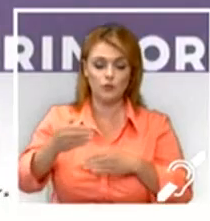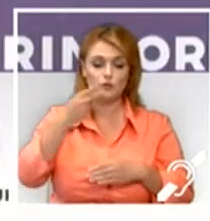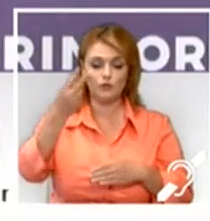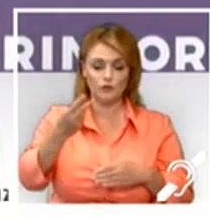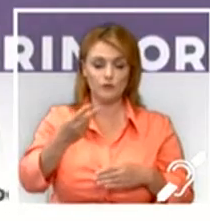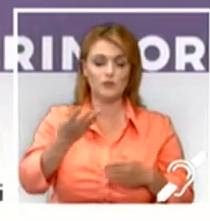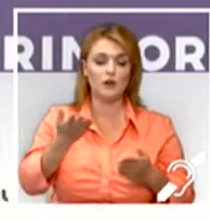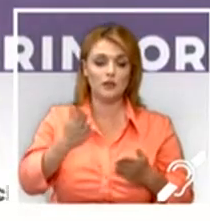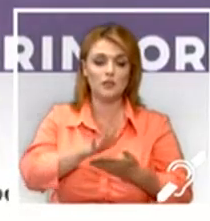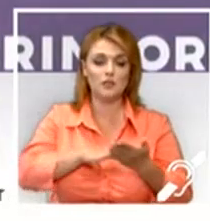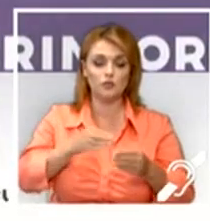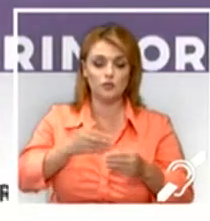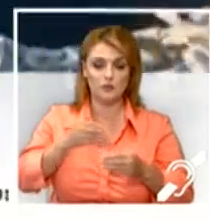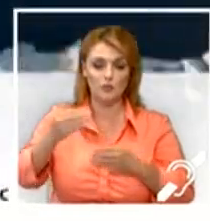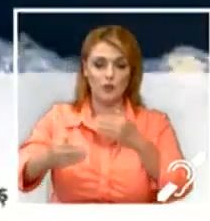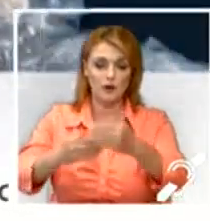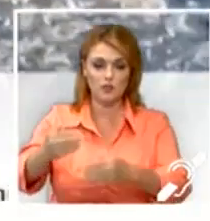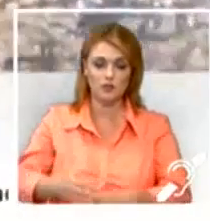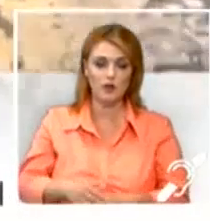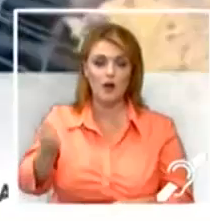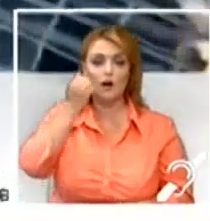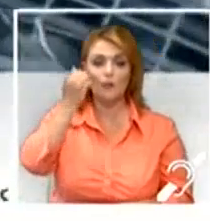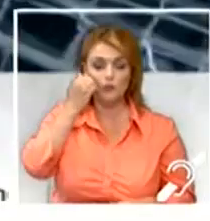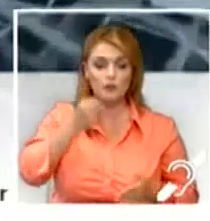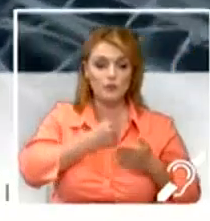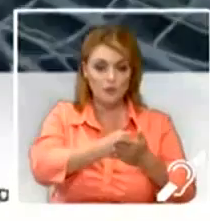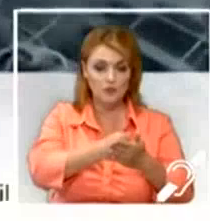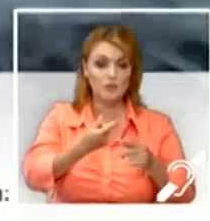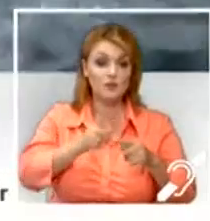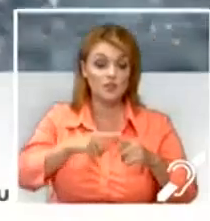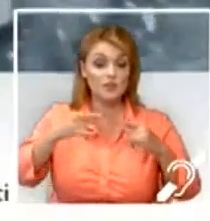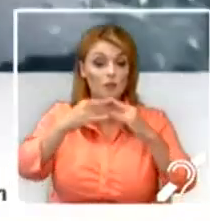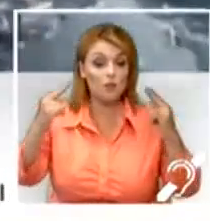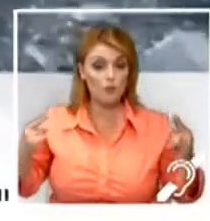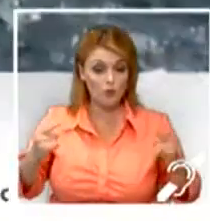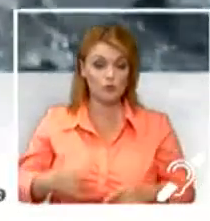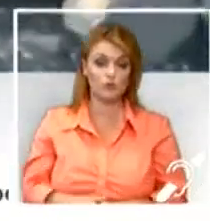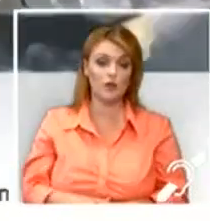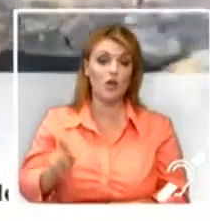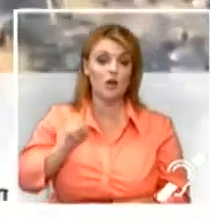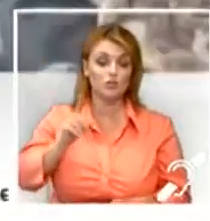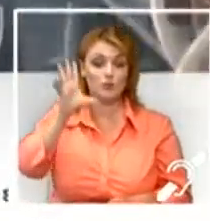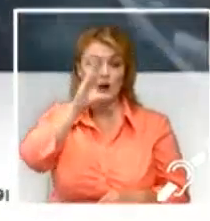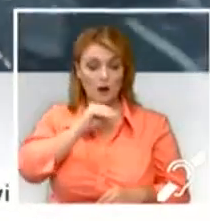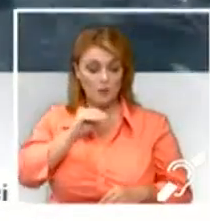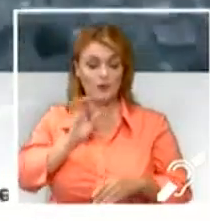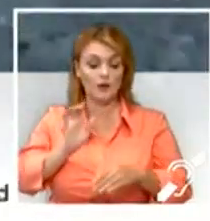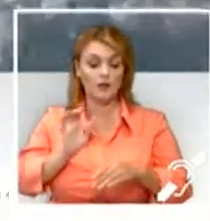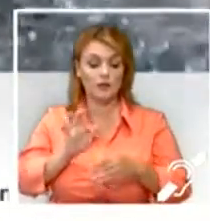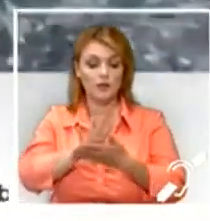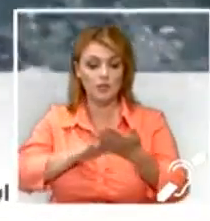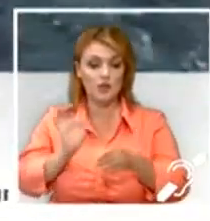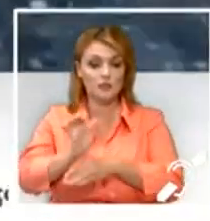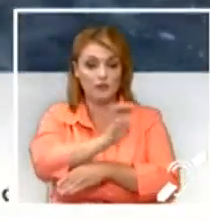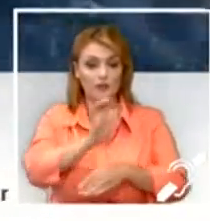є суттєві руйнування в мості. Moscova se bazează pe aceste poduri pentru a-și reaproviziona trupele staționate pe malul de vest